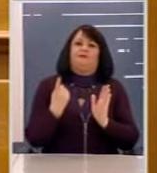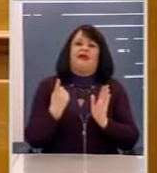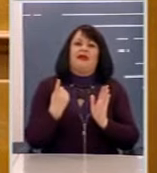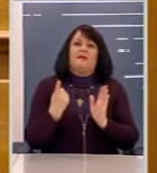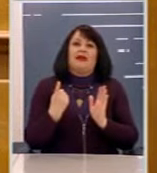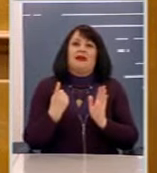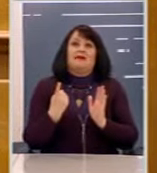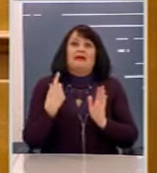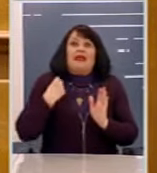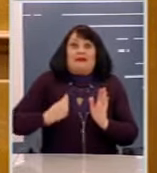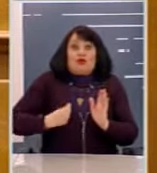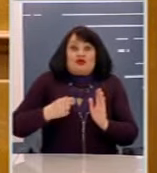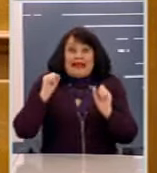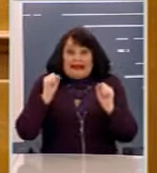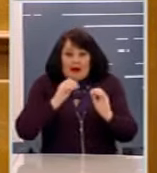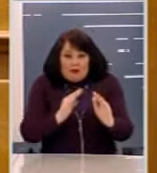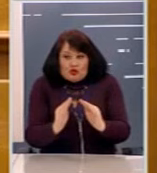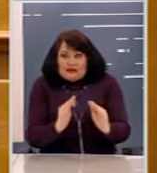υγεία.